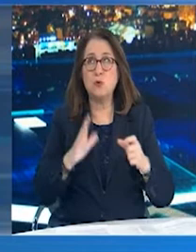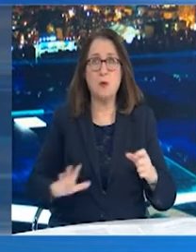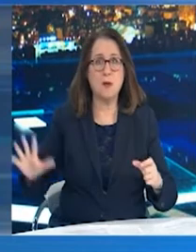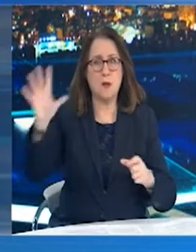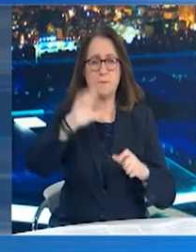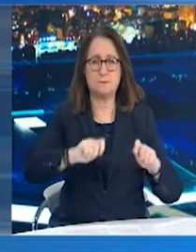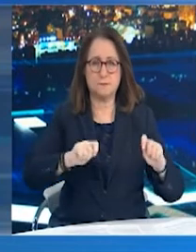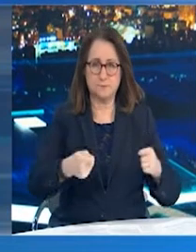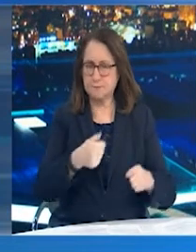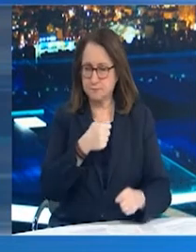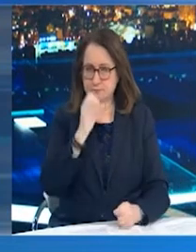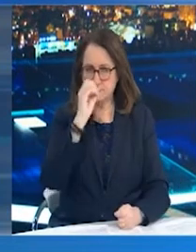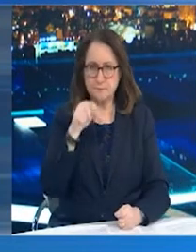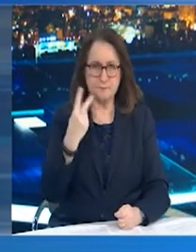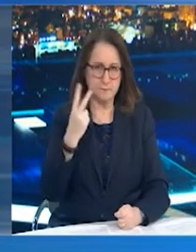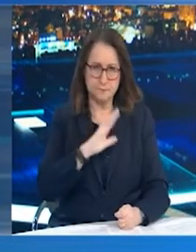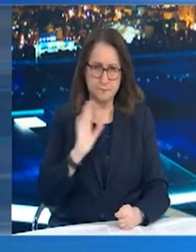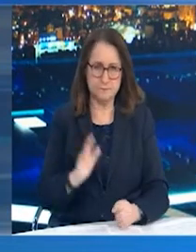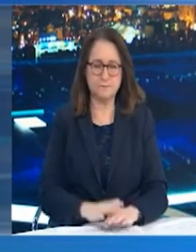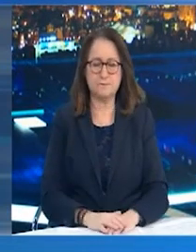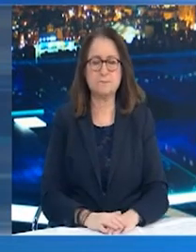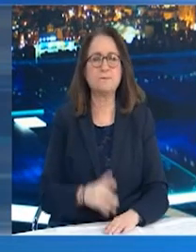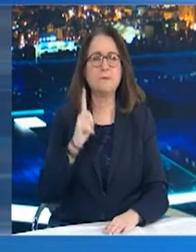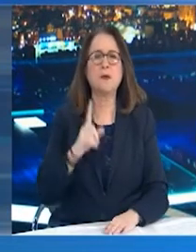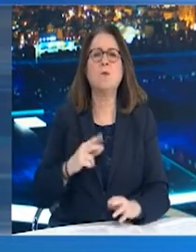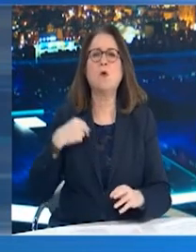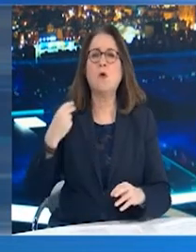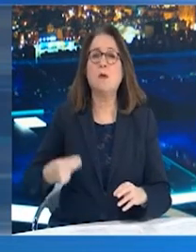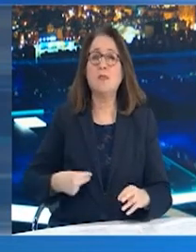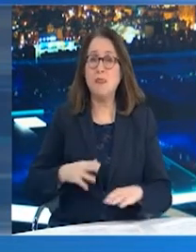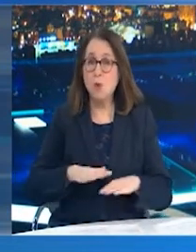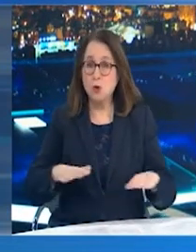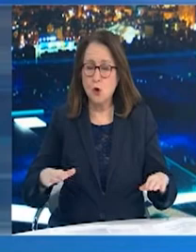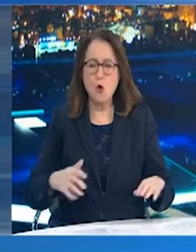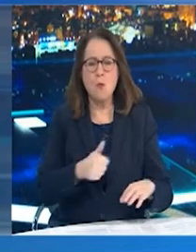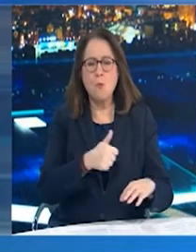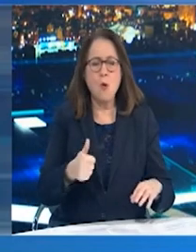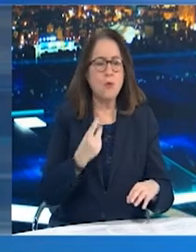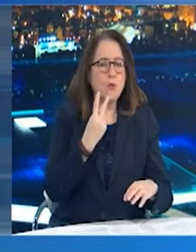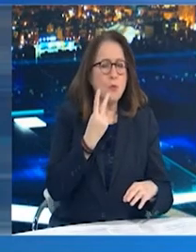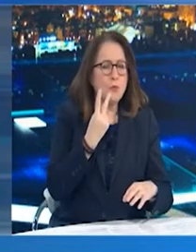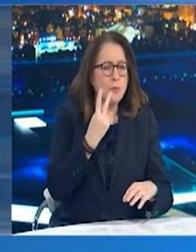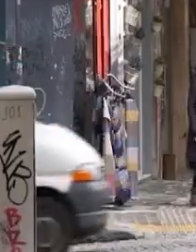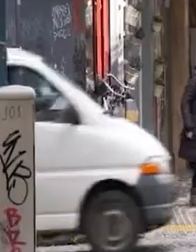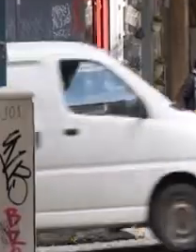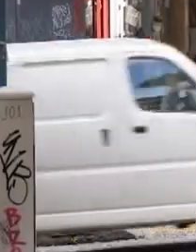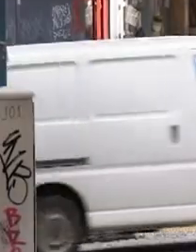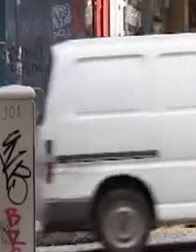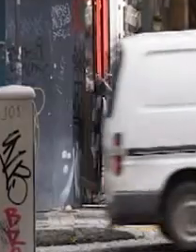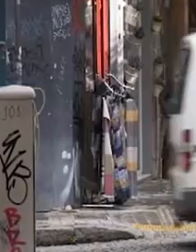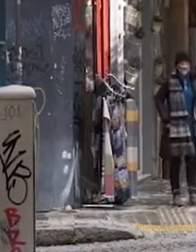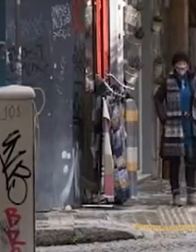αναστολή, ενώ το ποσοστό των μαθητών του δημοτικού που εμφάνισαν λίμωξη ανέχεται 2 στους 10.000 μαθητές.